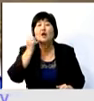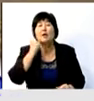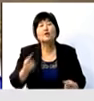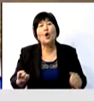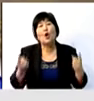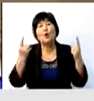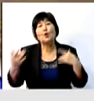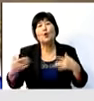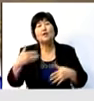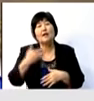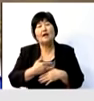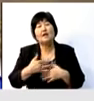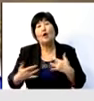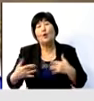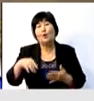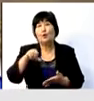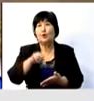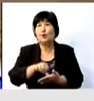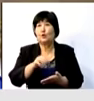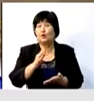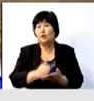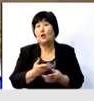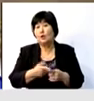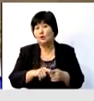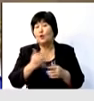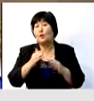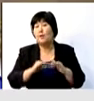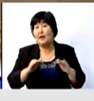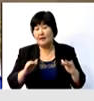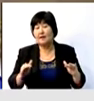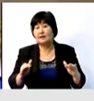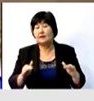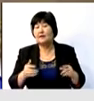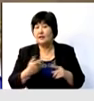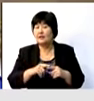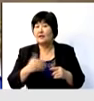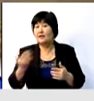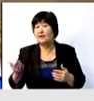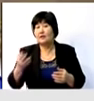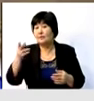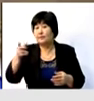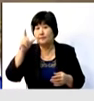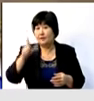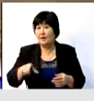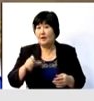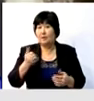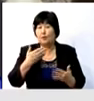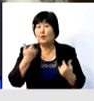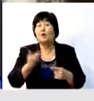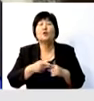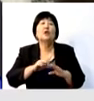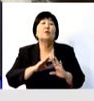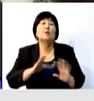үлкен театрында өнер көрсету деген сол балалардың мысалы, егер ағамыз болмағанда, ондай болмас бет деп